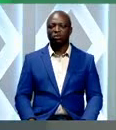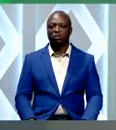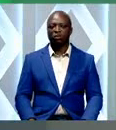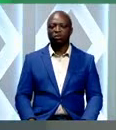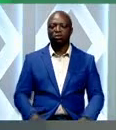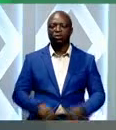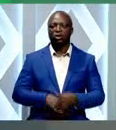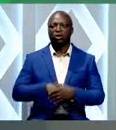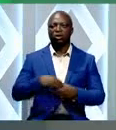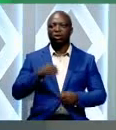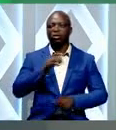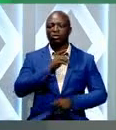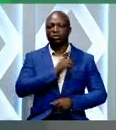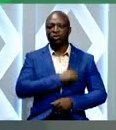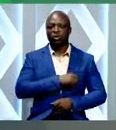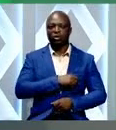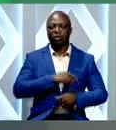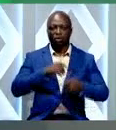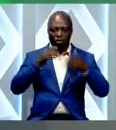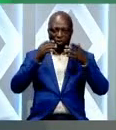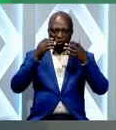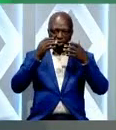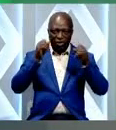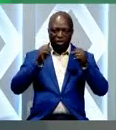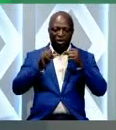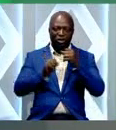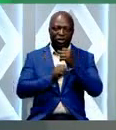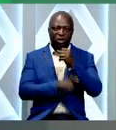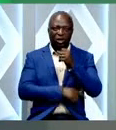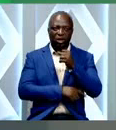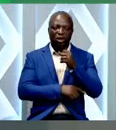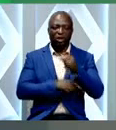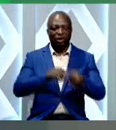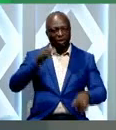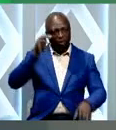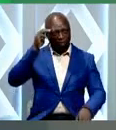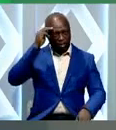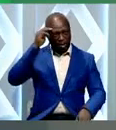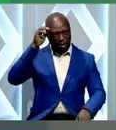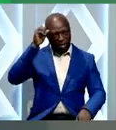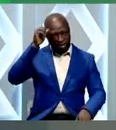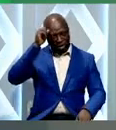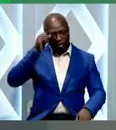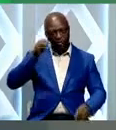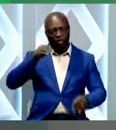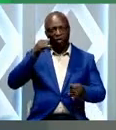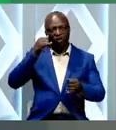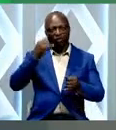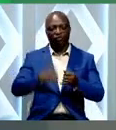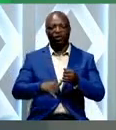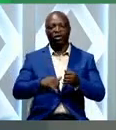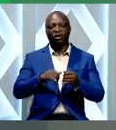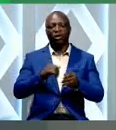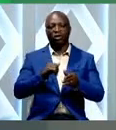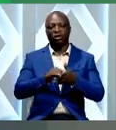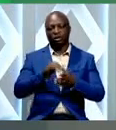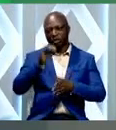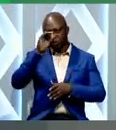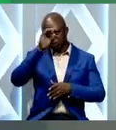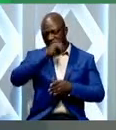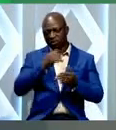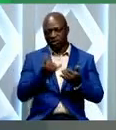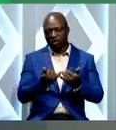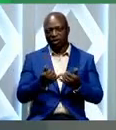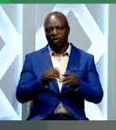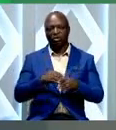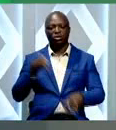Hors du Togo, le président sénégalais Macky Sall vient de mettre fin au suspense, tout à l'heure, dans